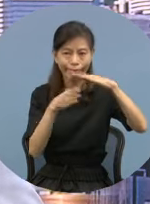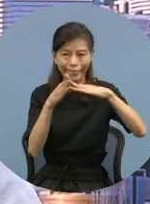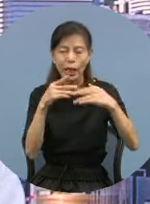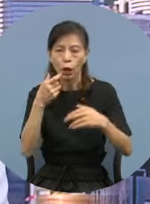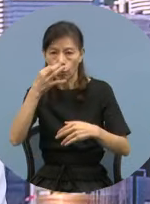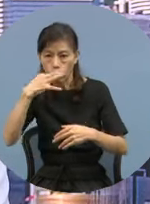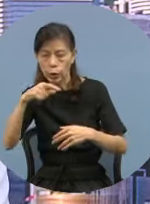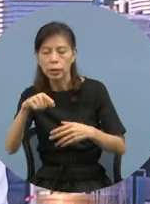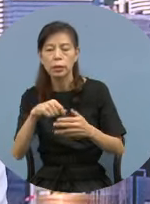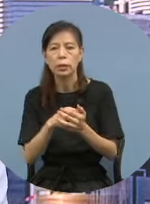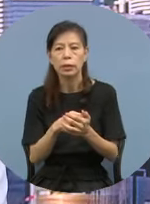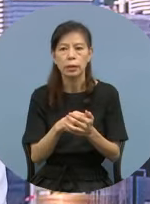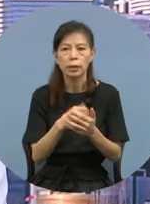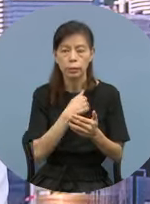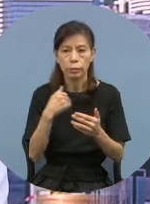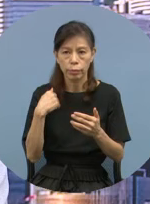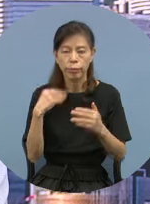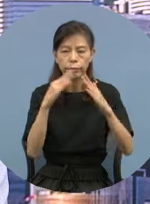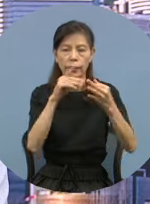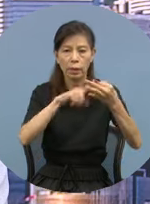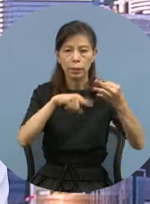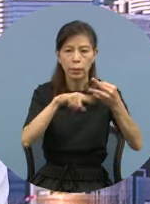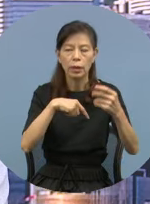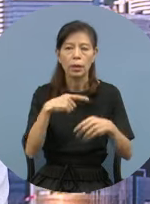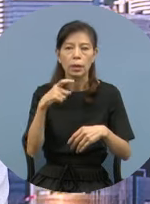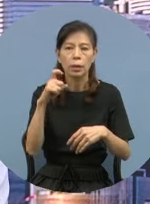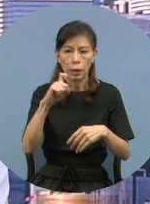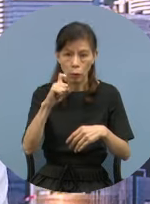簡志亮醫生那個醫務所，在